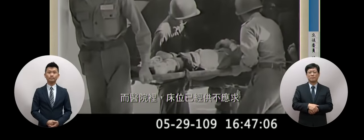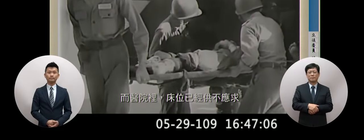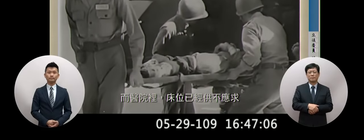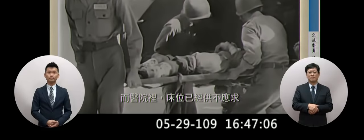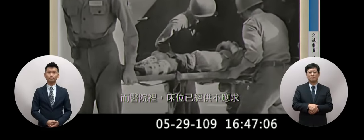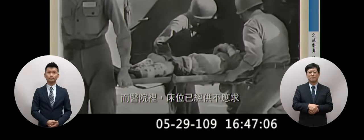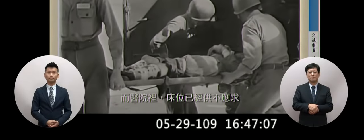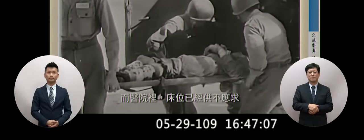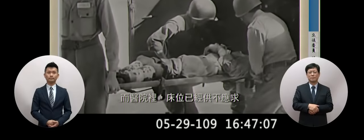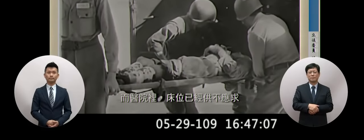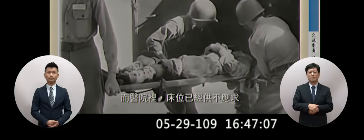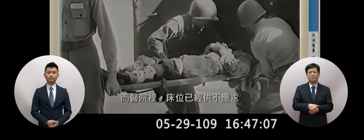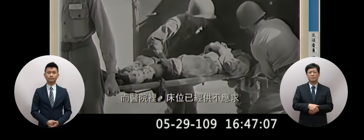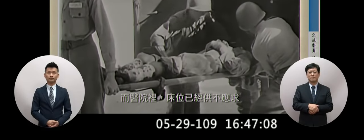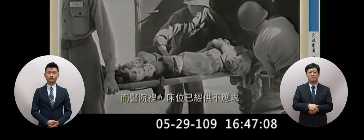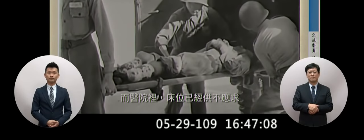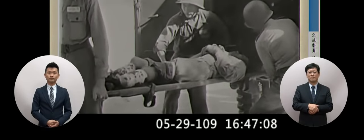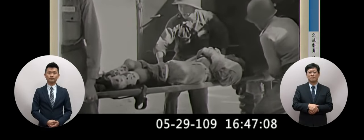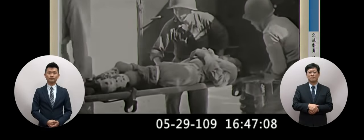enough beds.